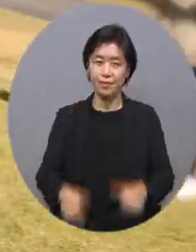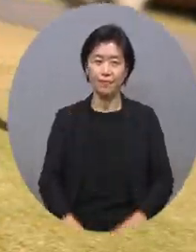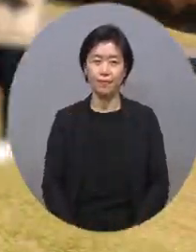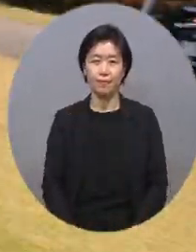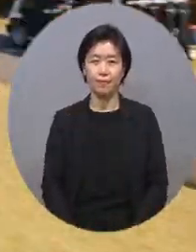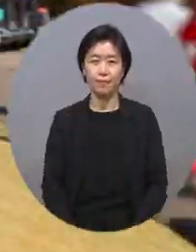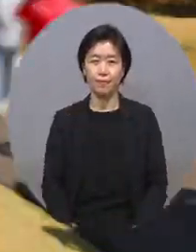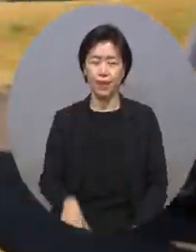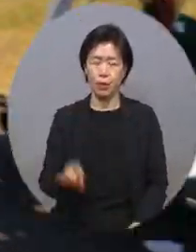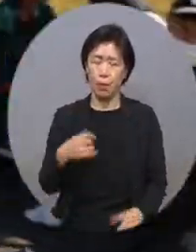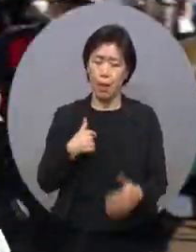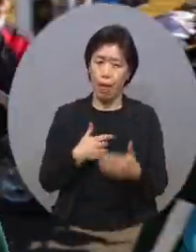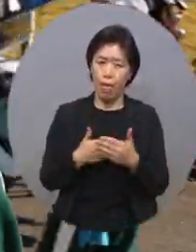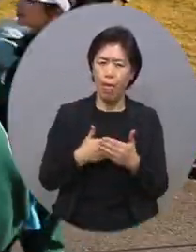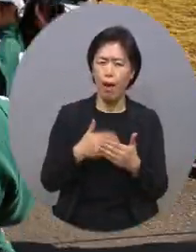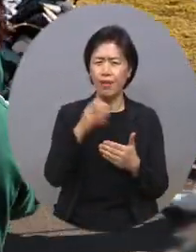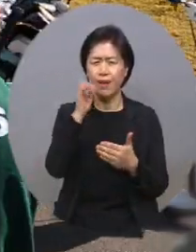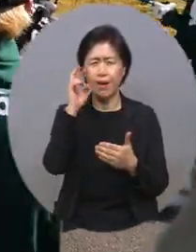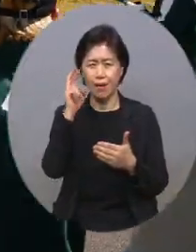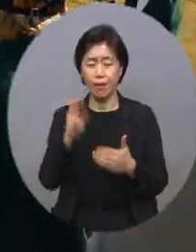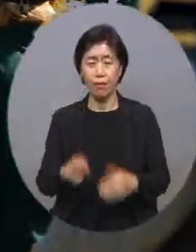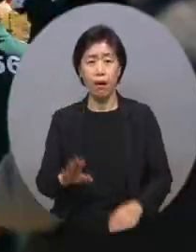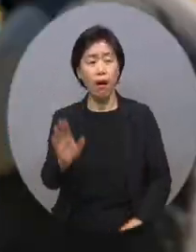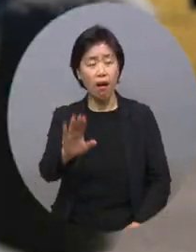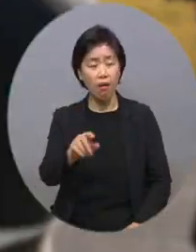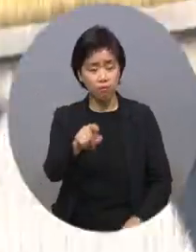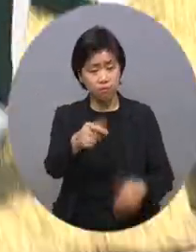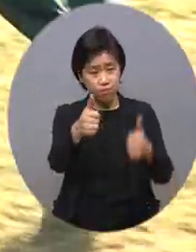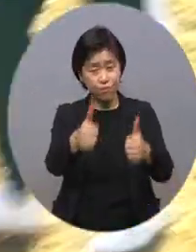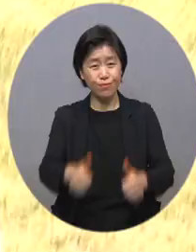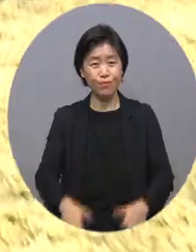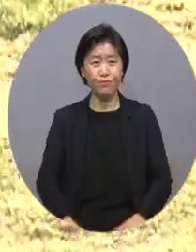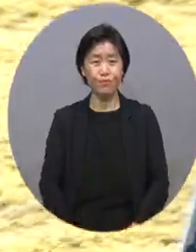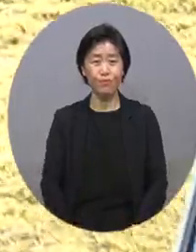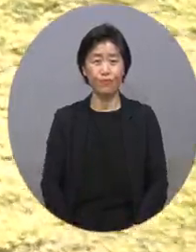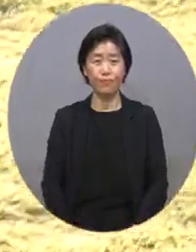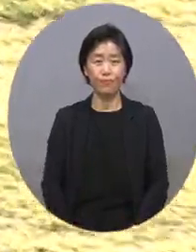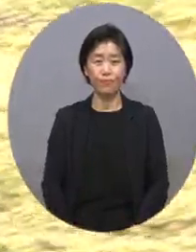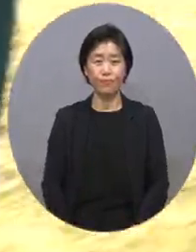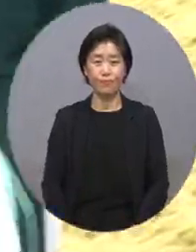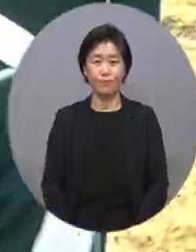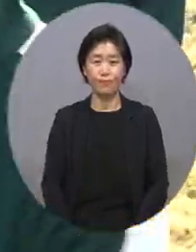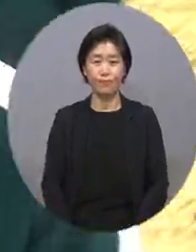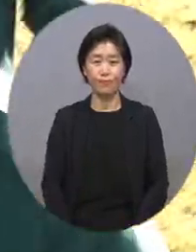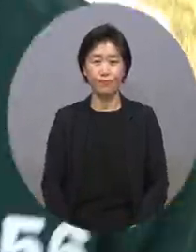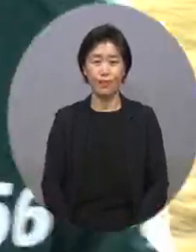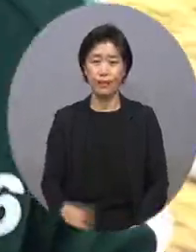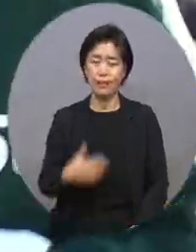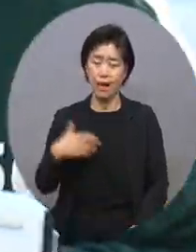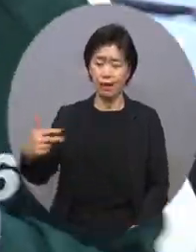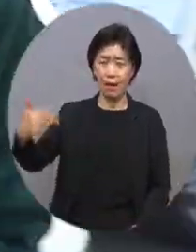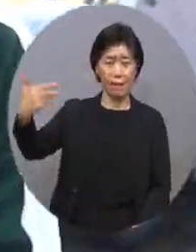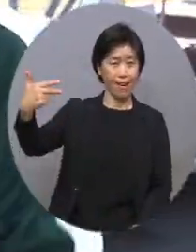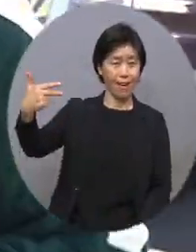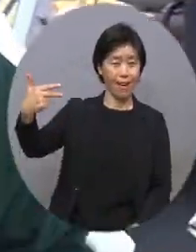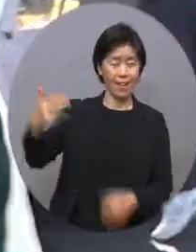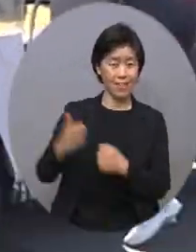너무 긴장돼서 그런가? 오 나이스. 너무 잘 쳤어. 약간 약간 카메라